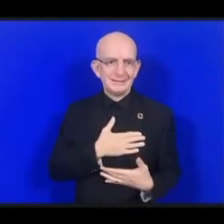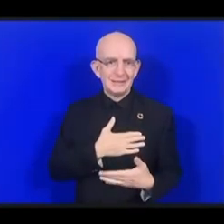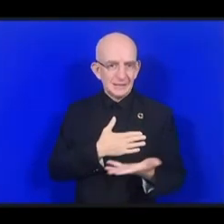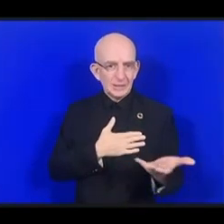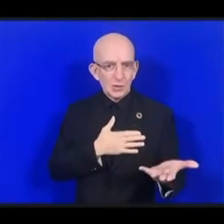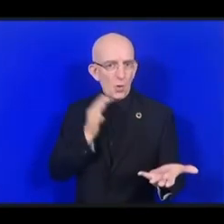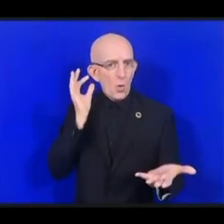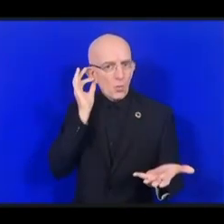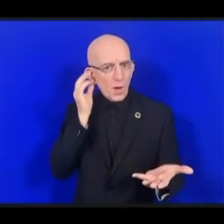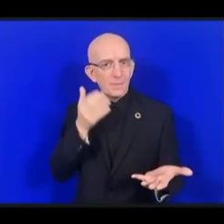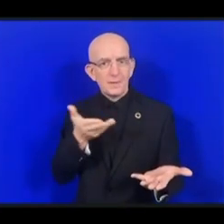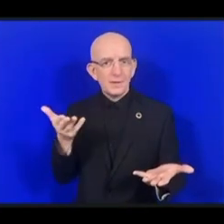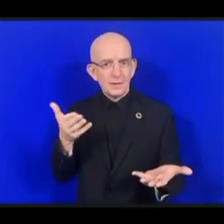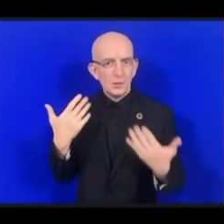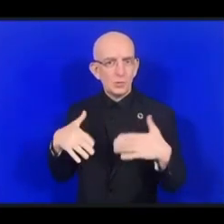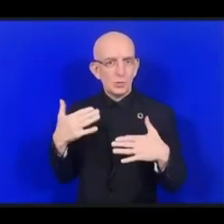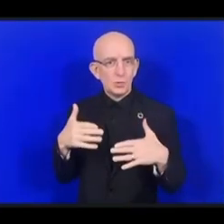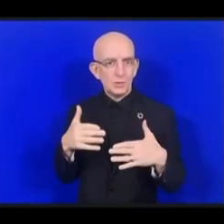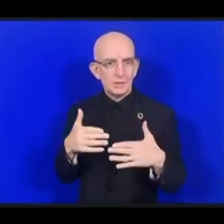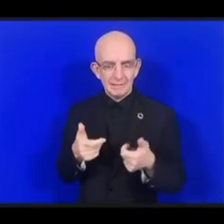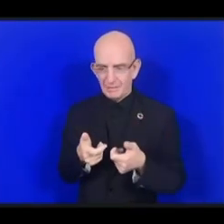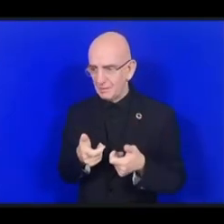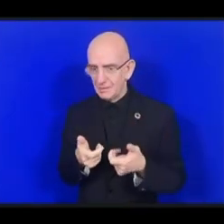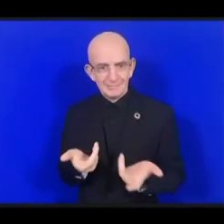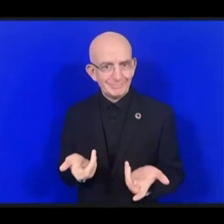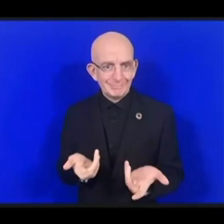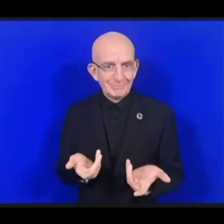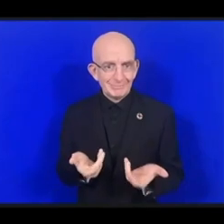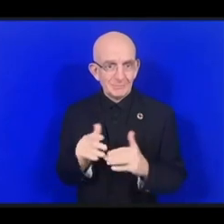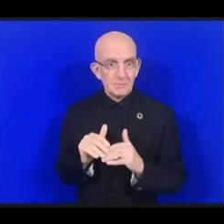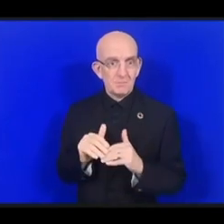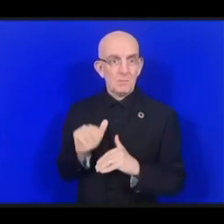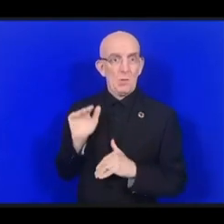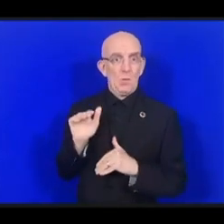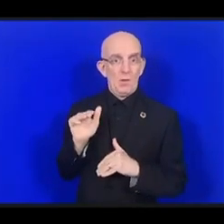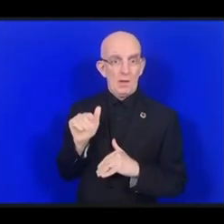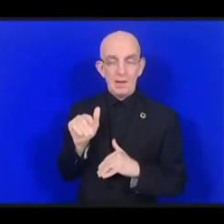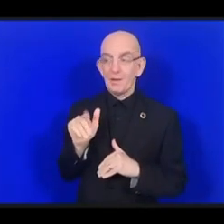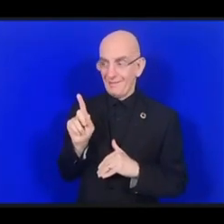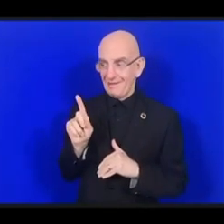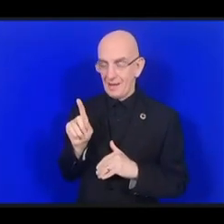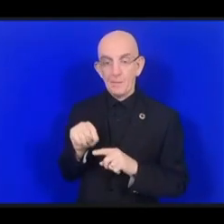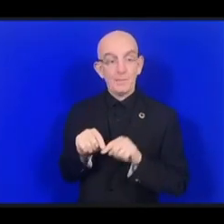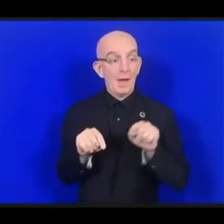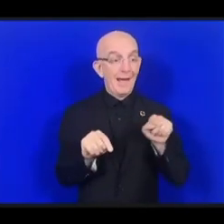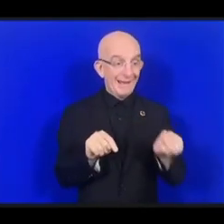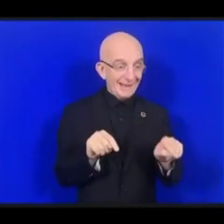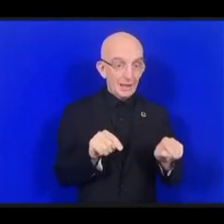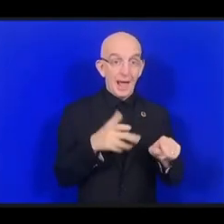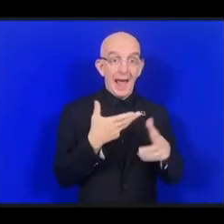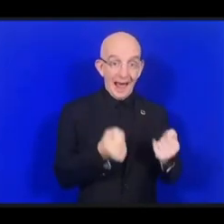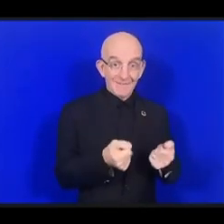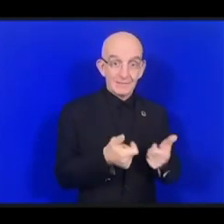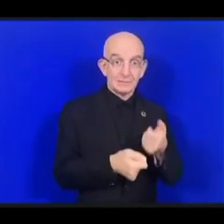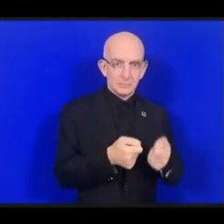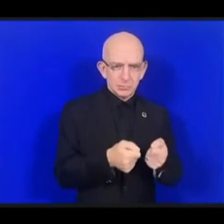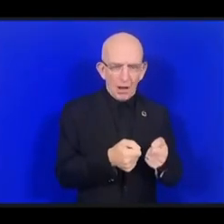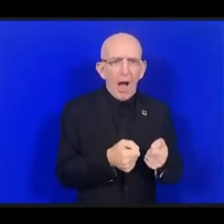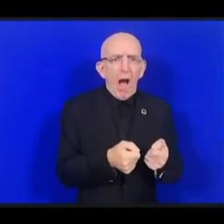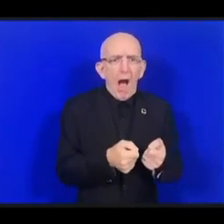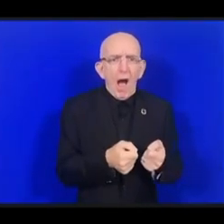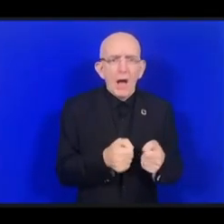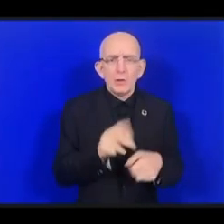られますデジタルデバイドのみならずご情報偽情報ひどい